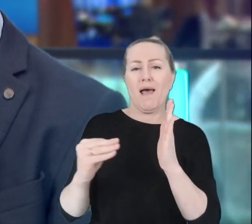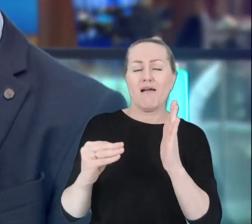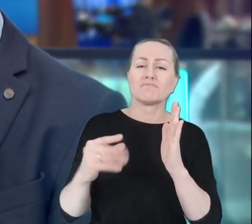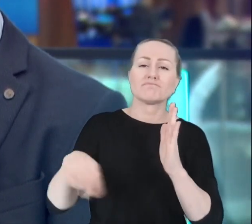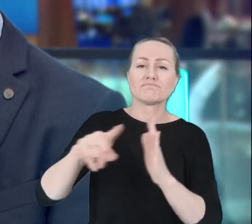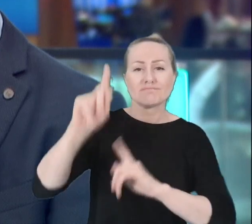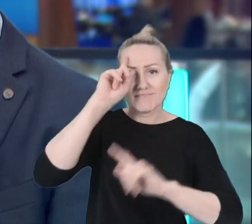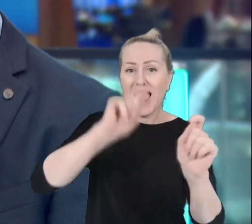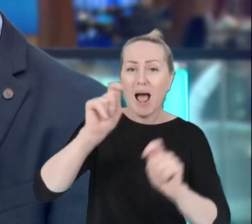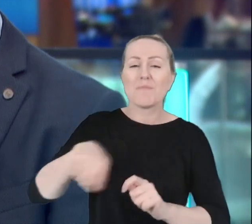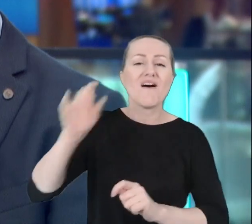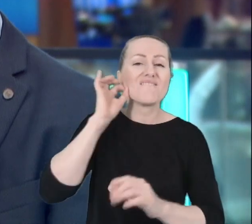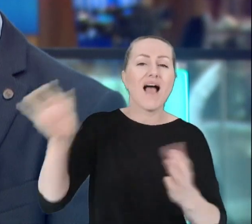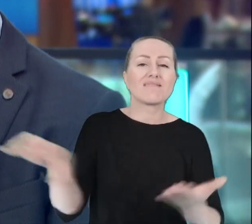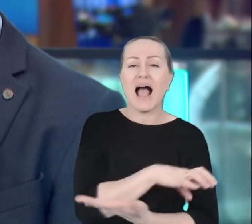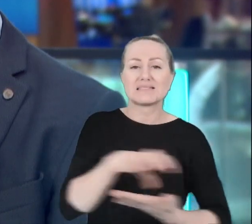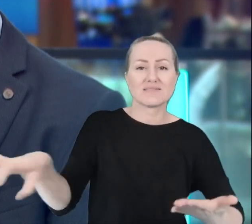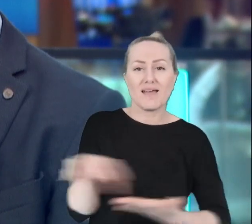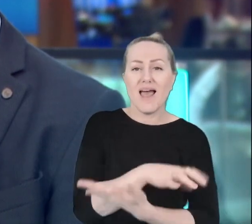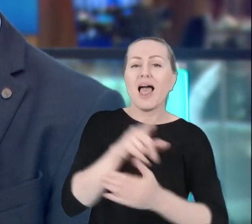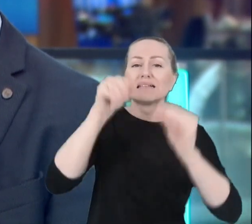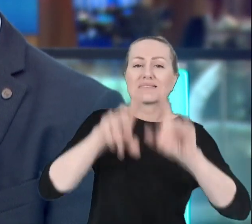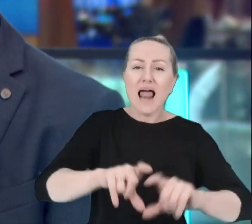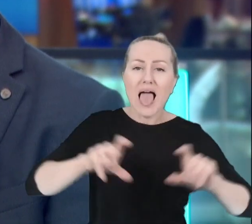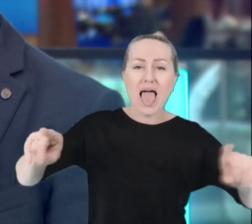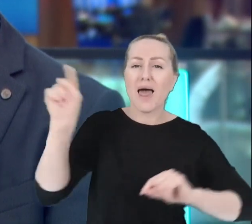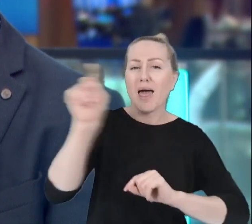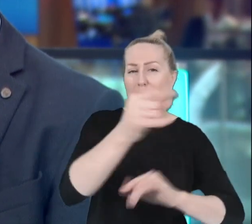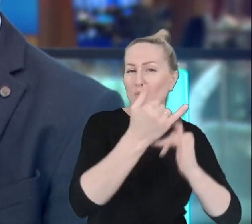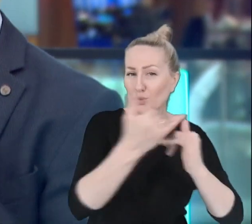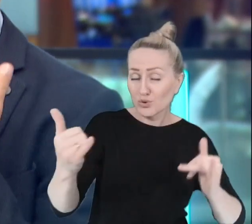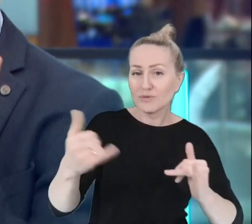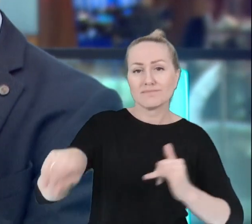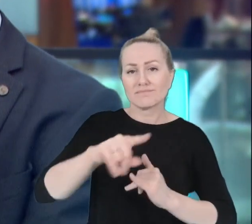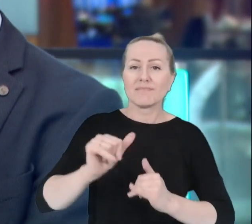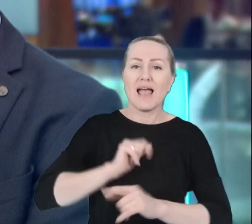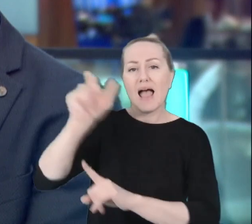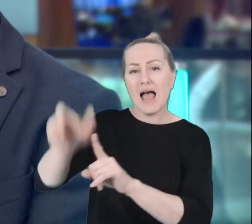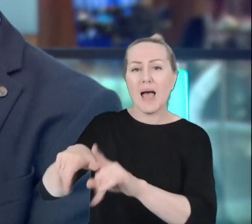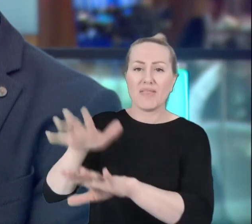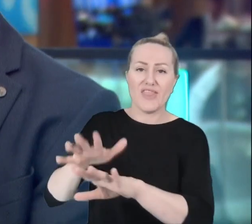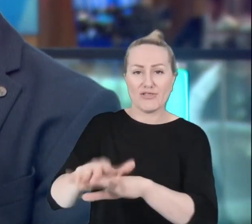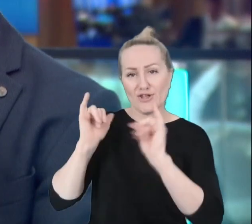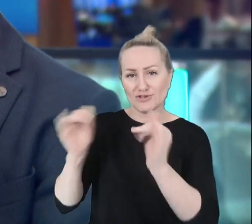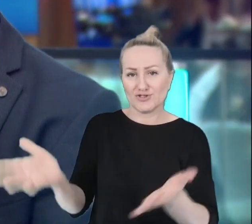kasjerek z różnych supermarketów o tym, żeby je lepiej traktować. I myślę sobie,